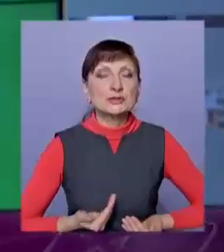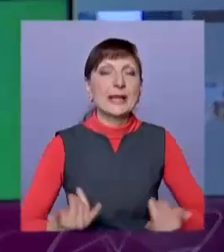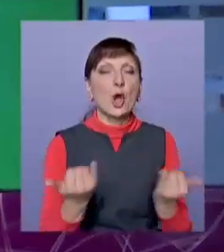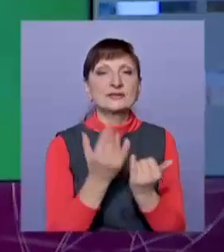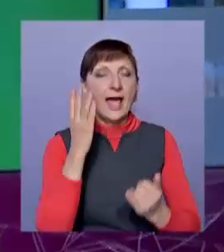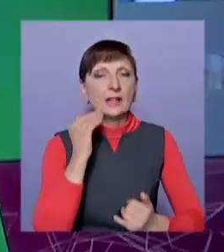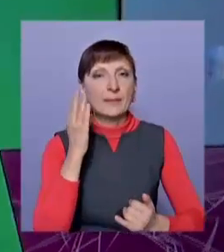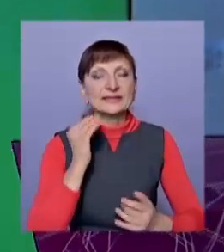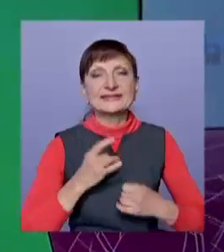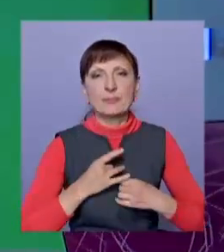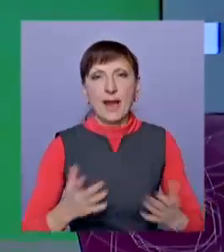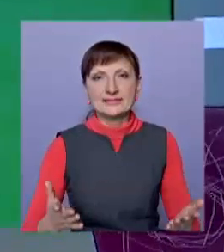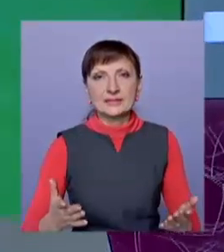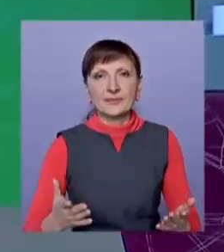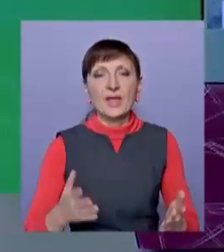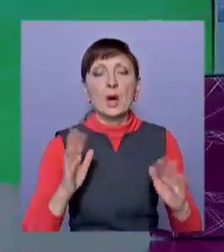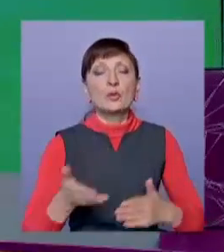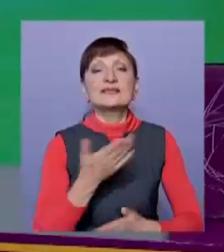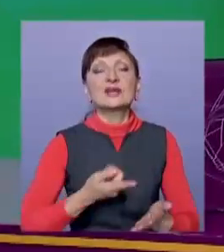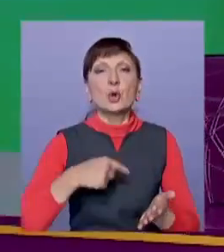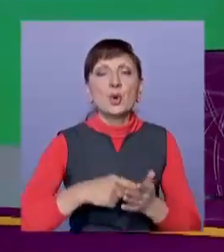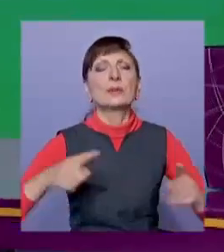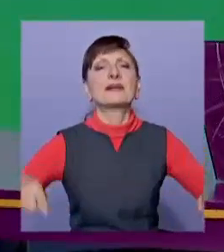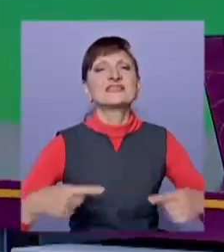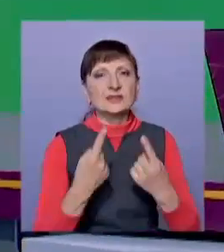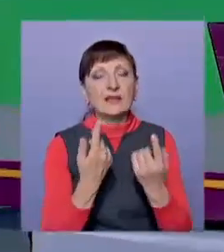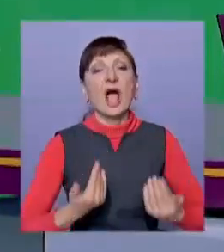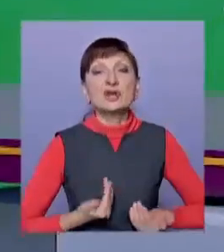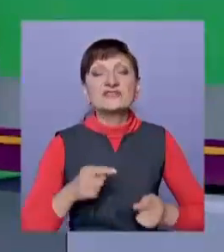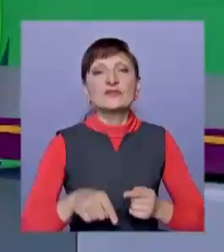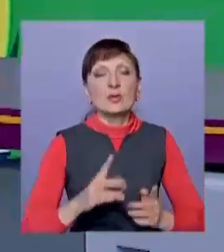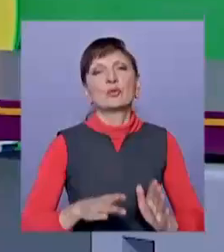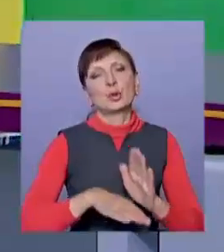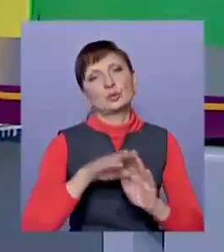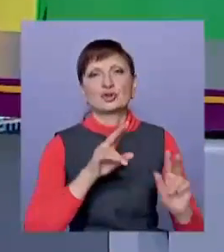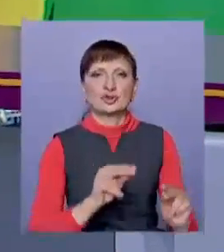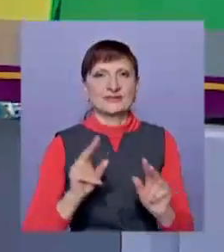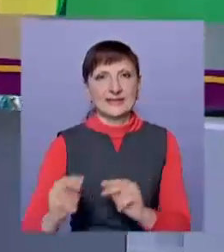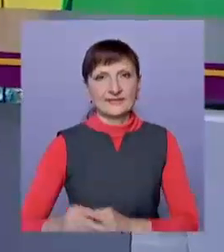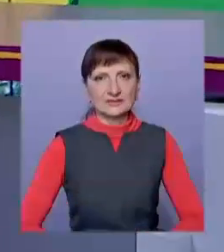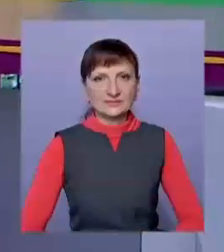гостей Алматы с праздником. Пусть наш город процветает, а жизнь в нем будет счастливой.